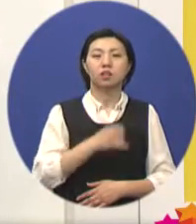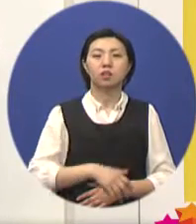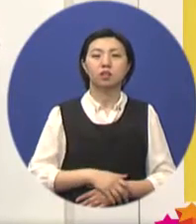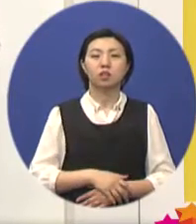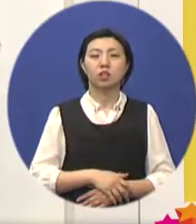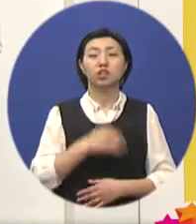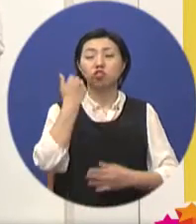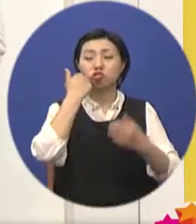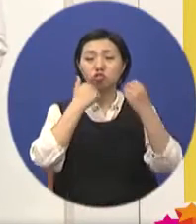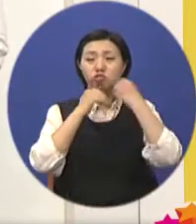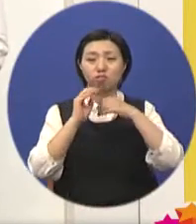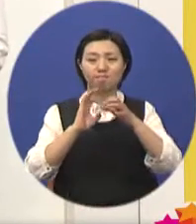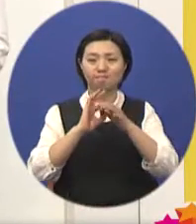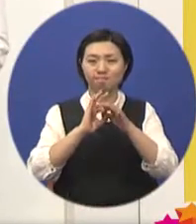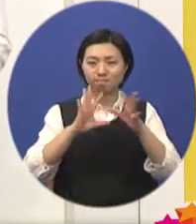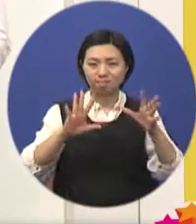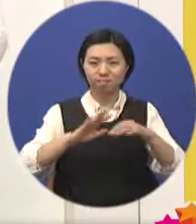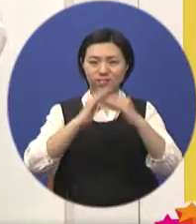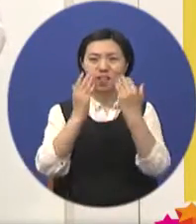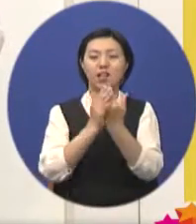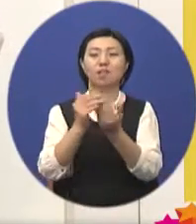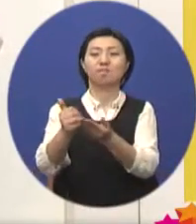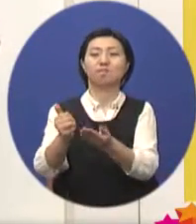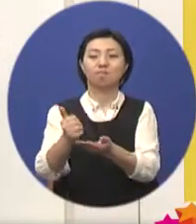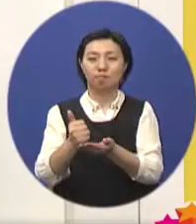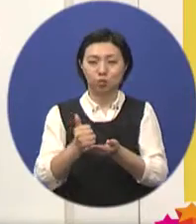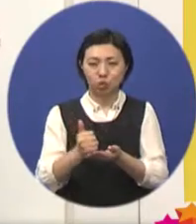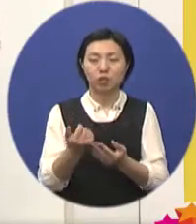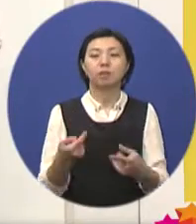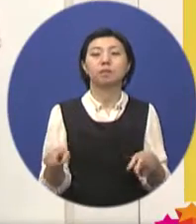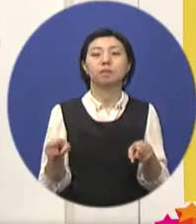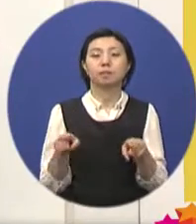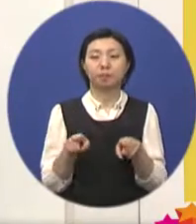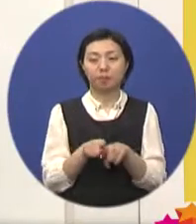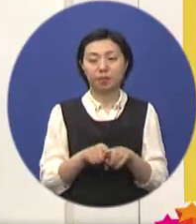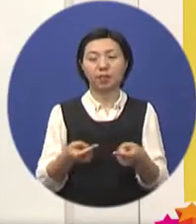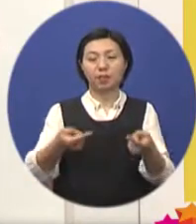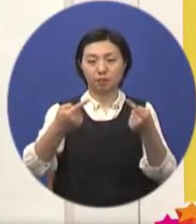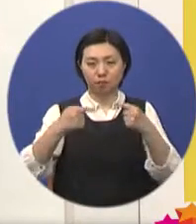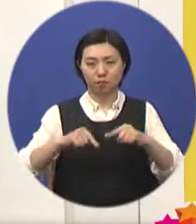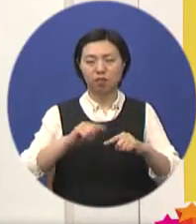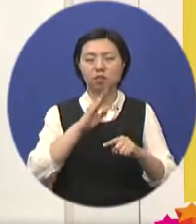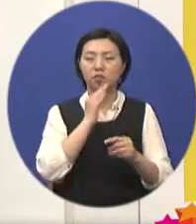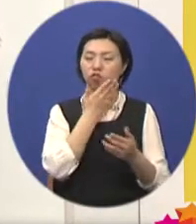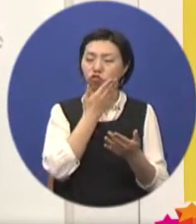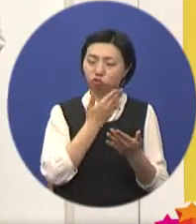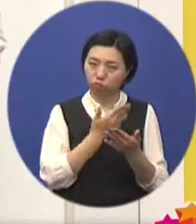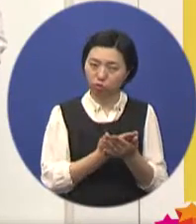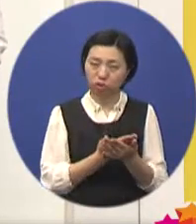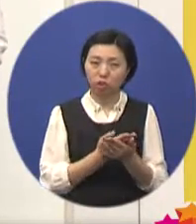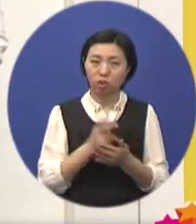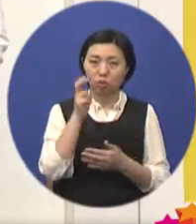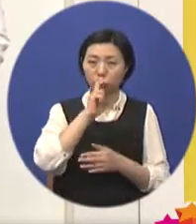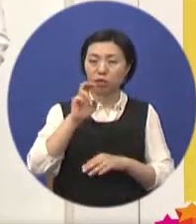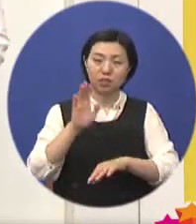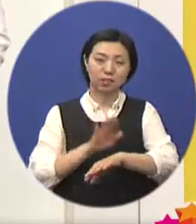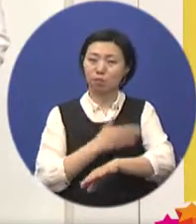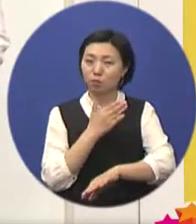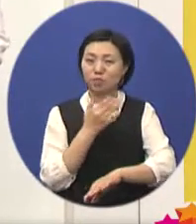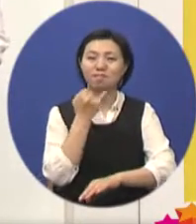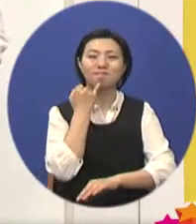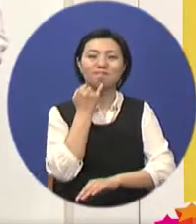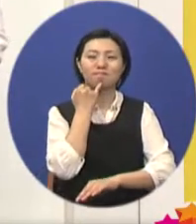어떤 누구든 네. 다 모십니다. 노래 함께 이렇게 참여한다는 네. 게 중요하죠. 네, 노래 좀 못하셔도 좋고요.